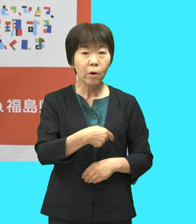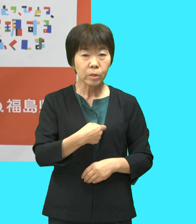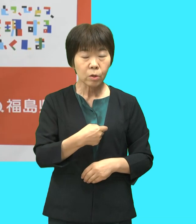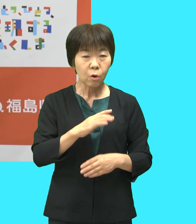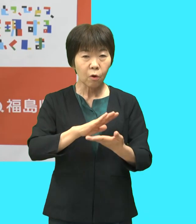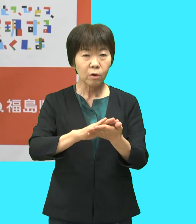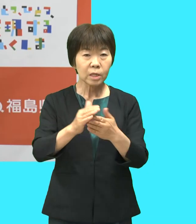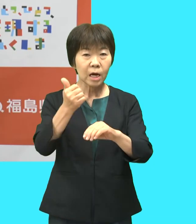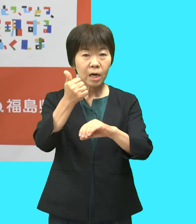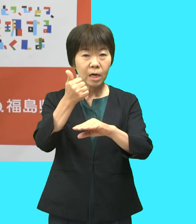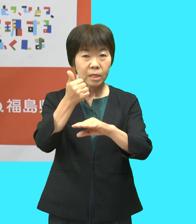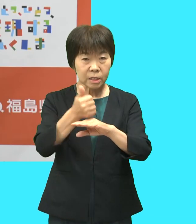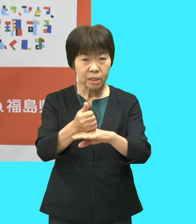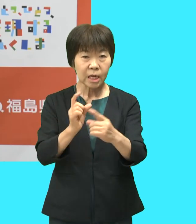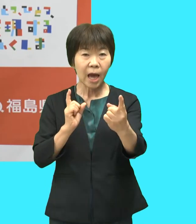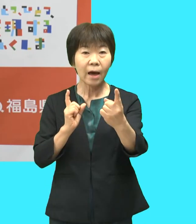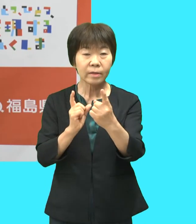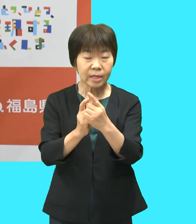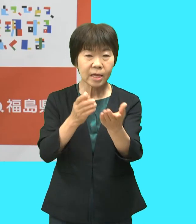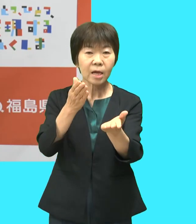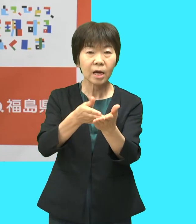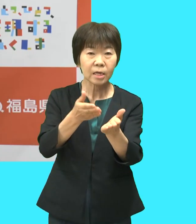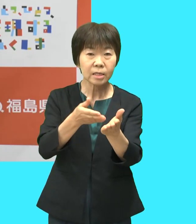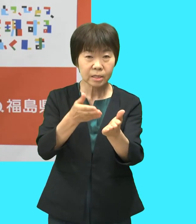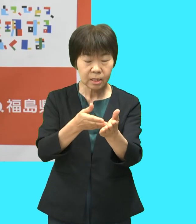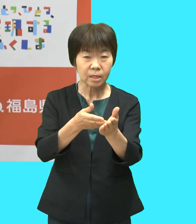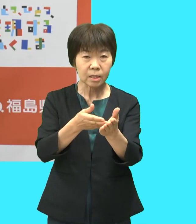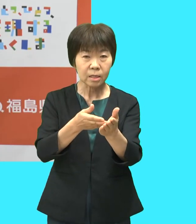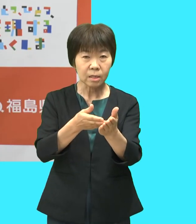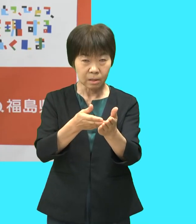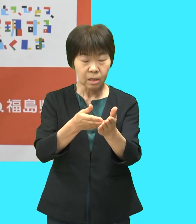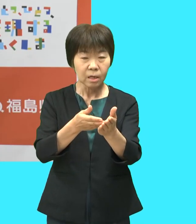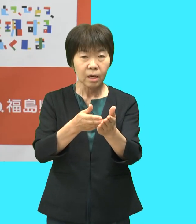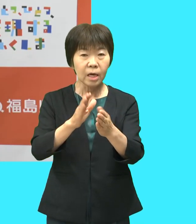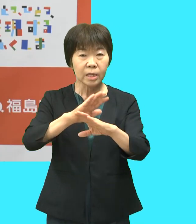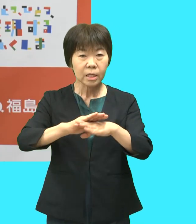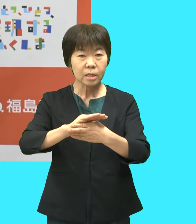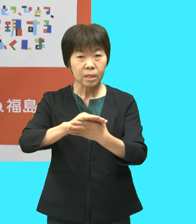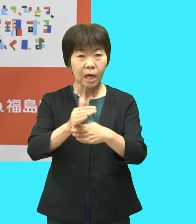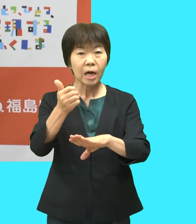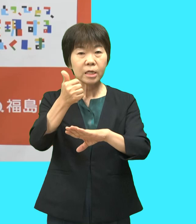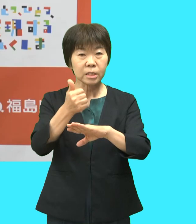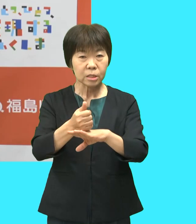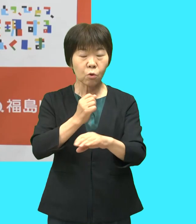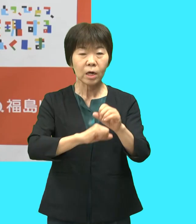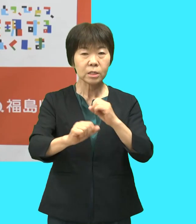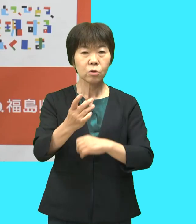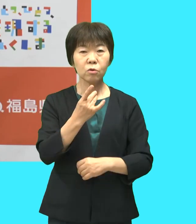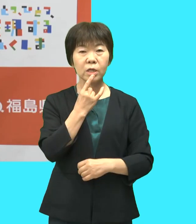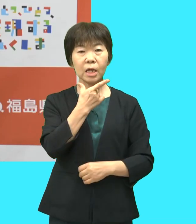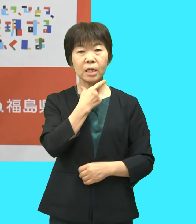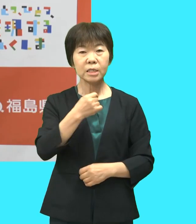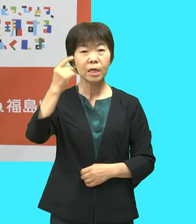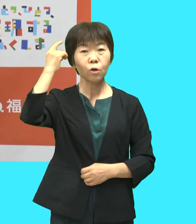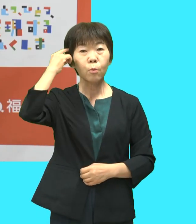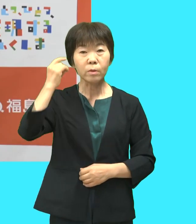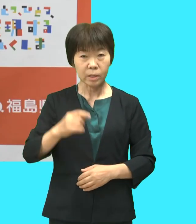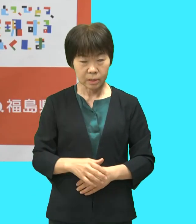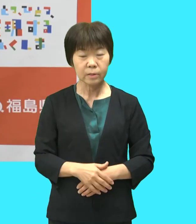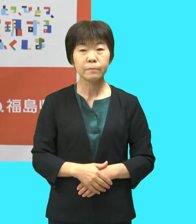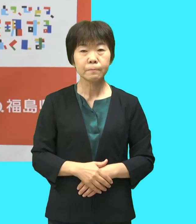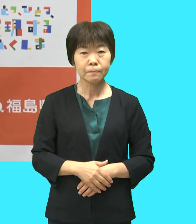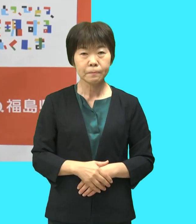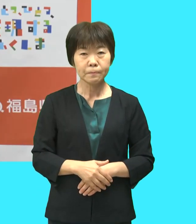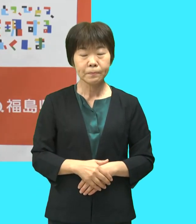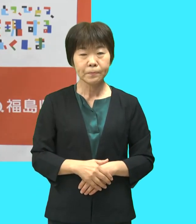大臣にお伝えをし、また大臣のご活躍を期待したいと考えております。 その他はござい